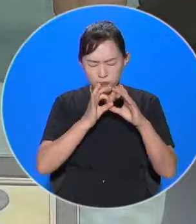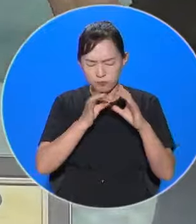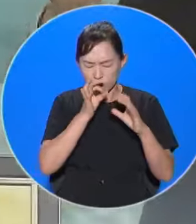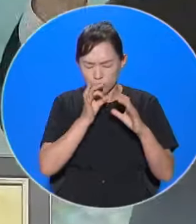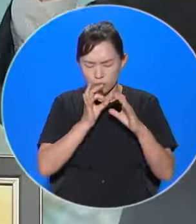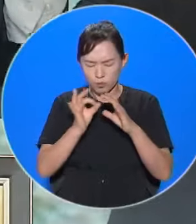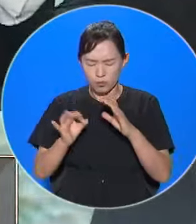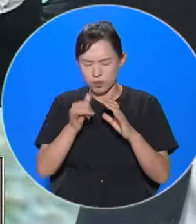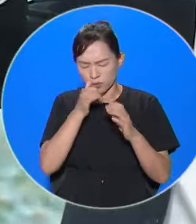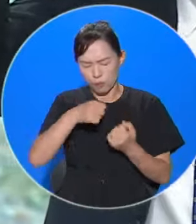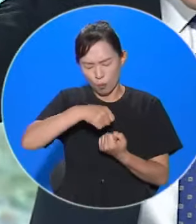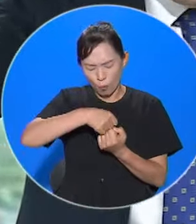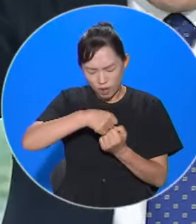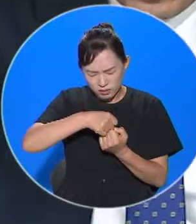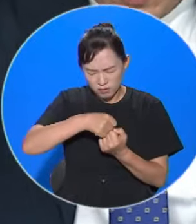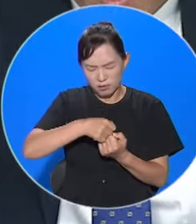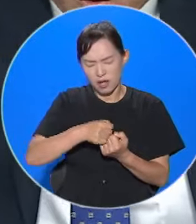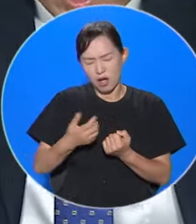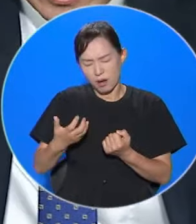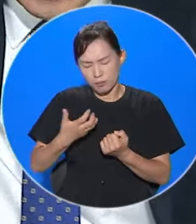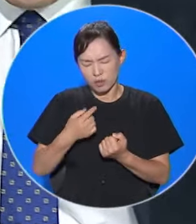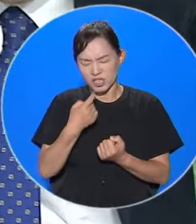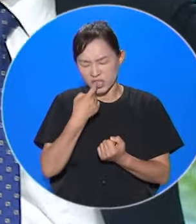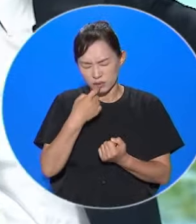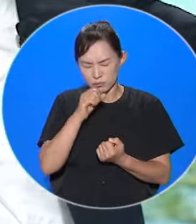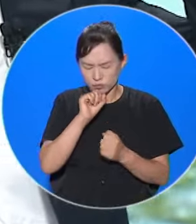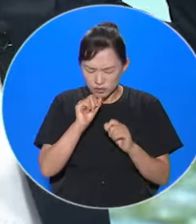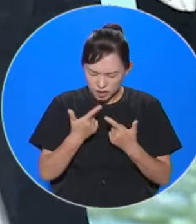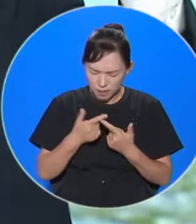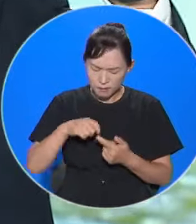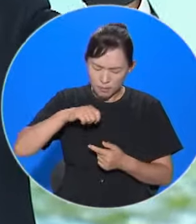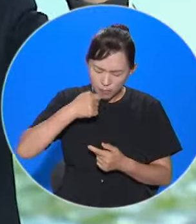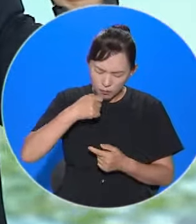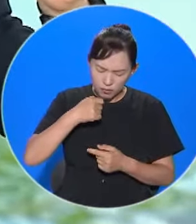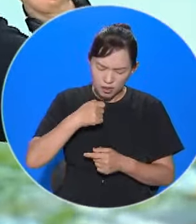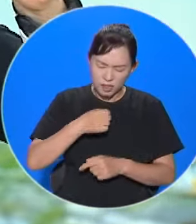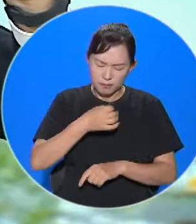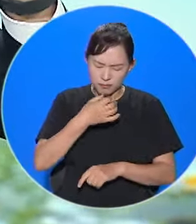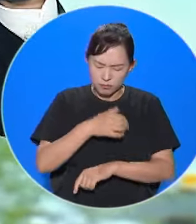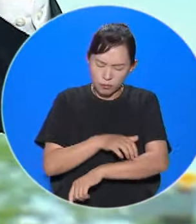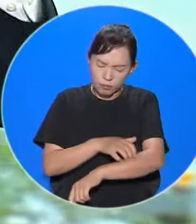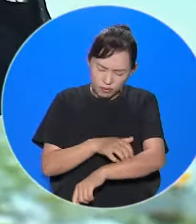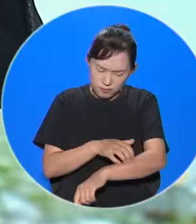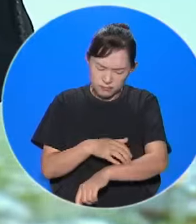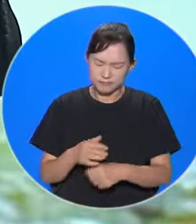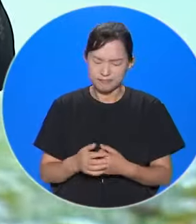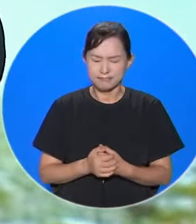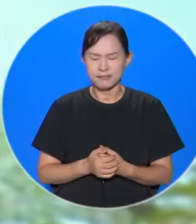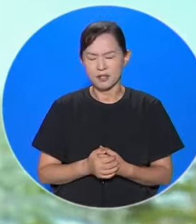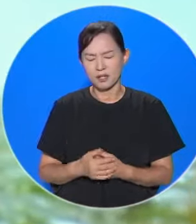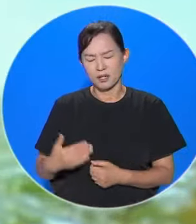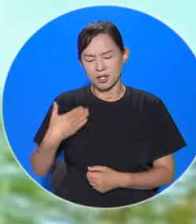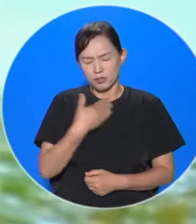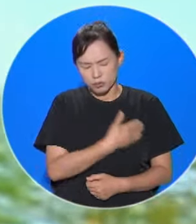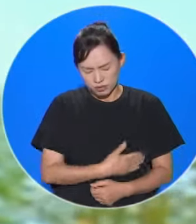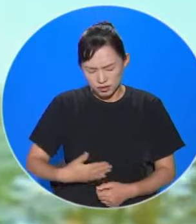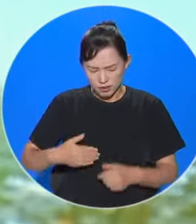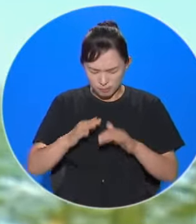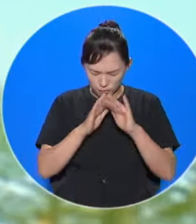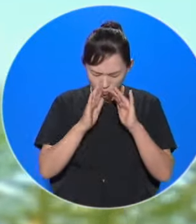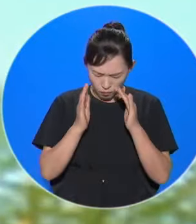있고 또 하나님 치아도 또 좋지 않아서 식사하는데 어려움이 있다고 합니다. 하나님 육신의 모든 부분들이